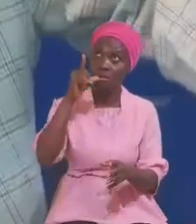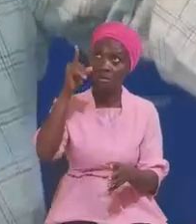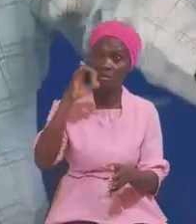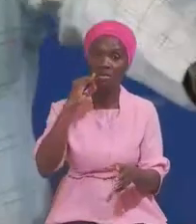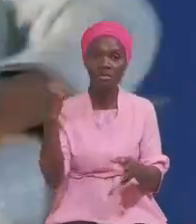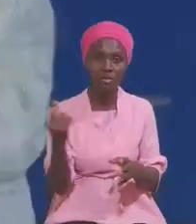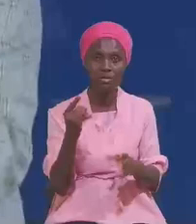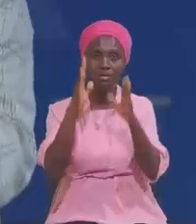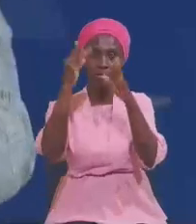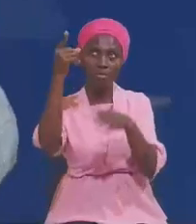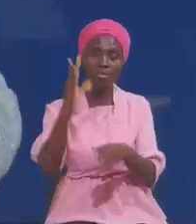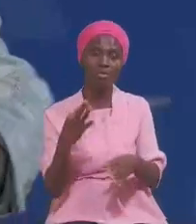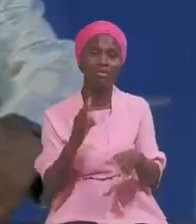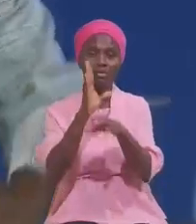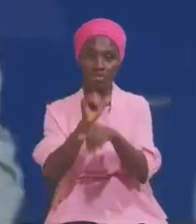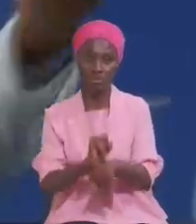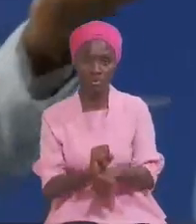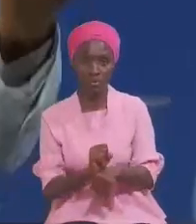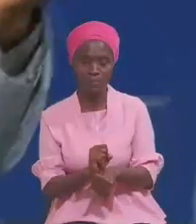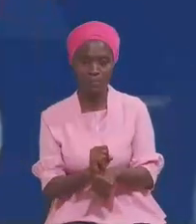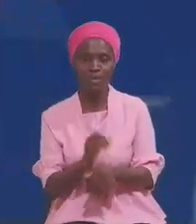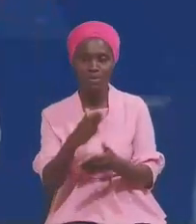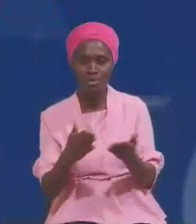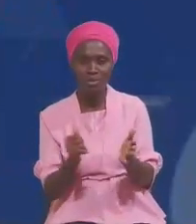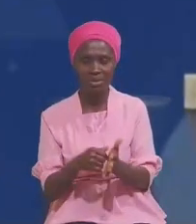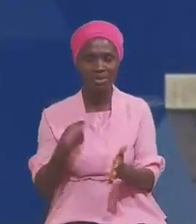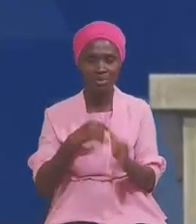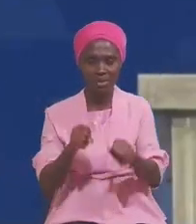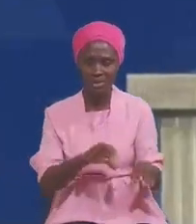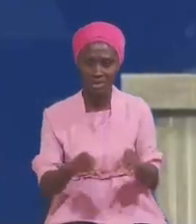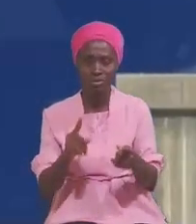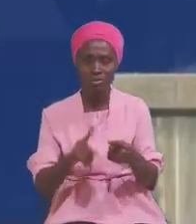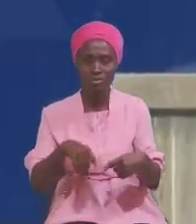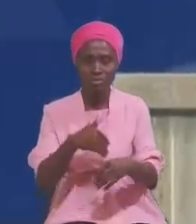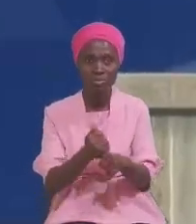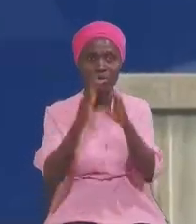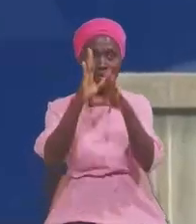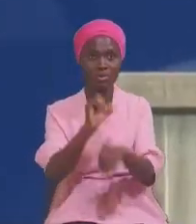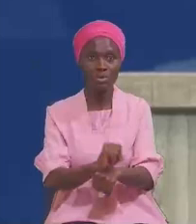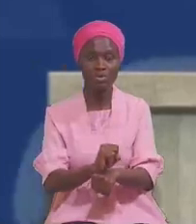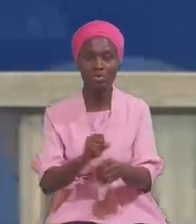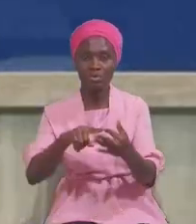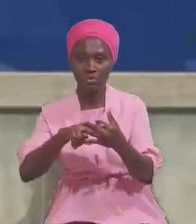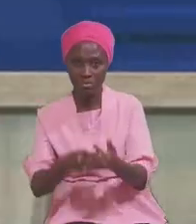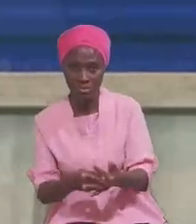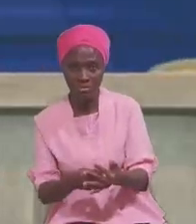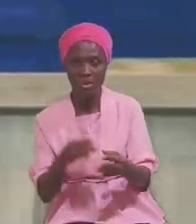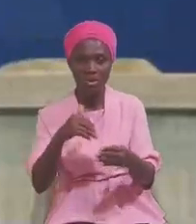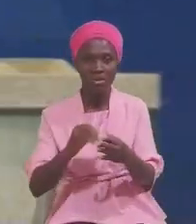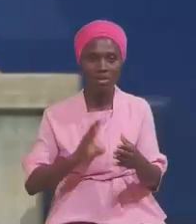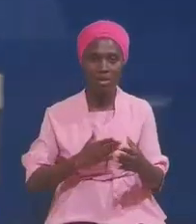Mais nous devons faire quelque chose qui doit activer le miracle de Dieu dans notre